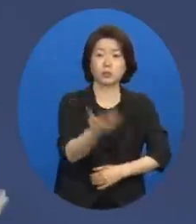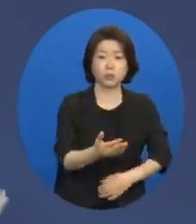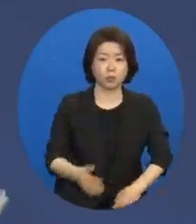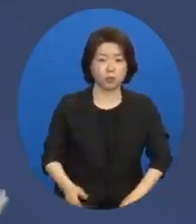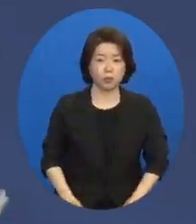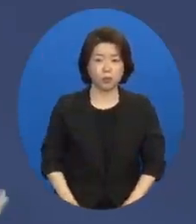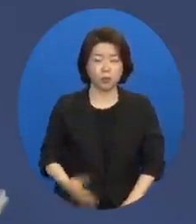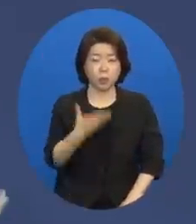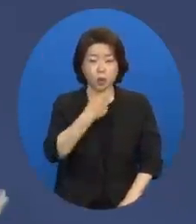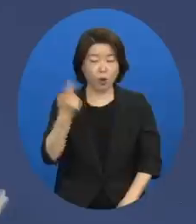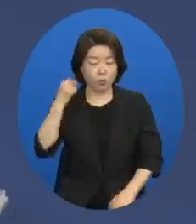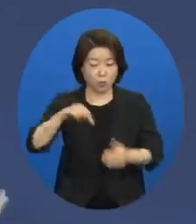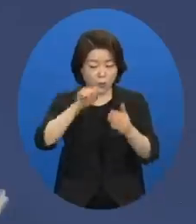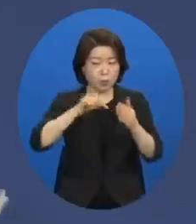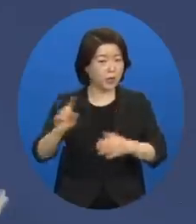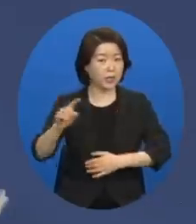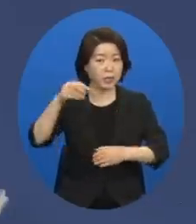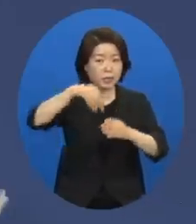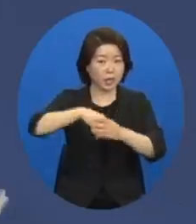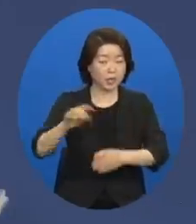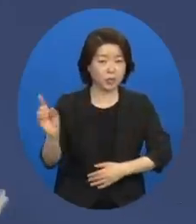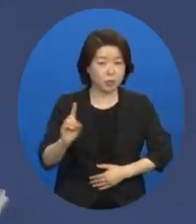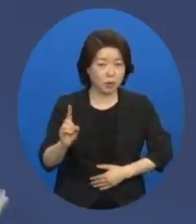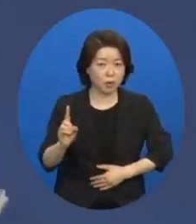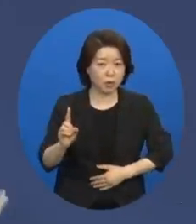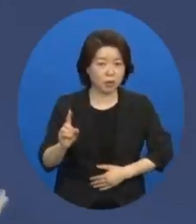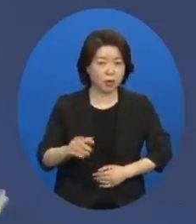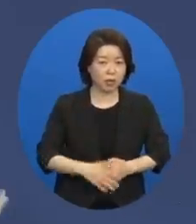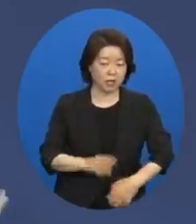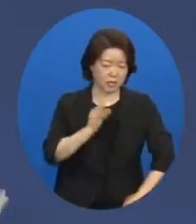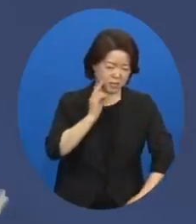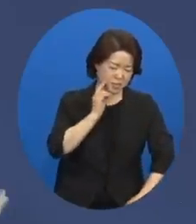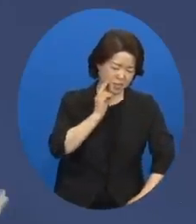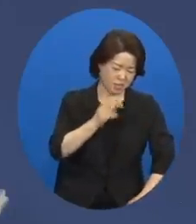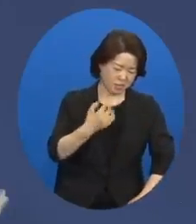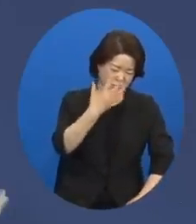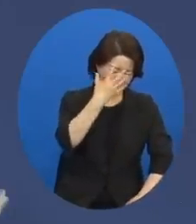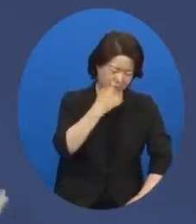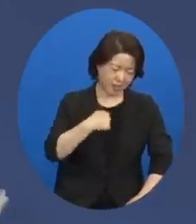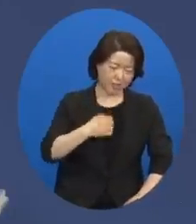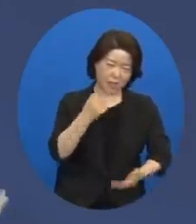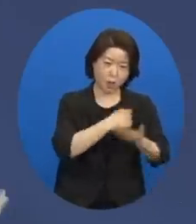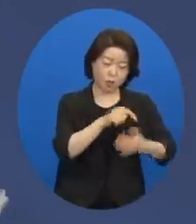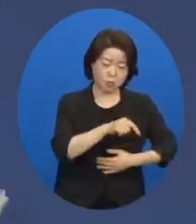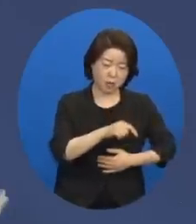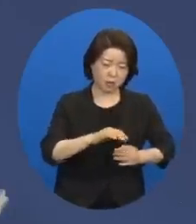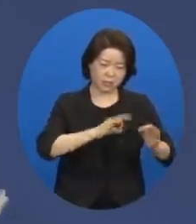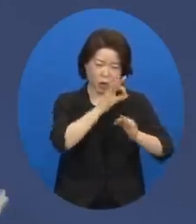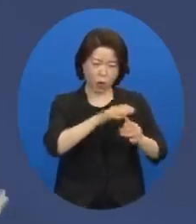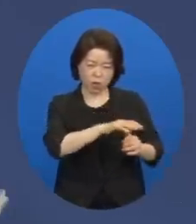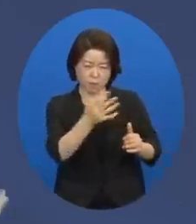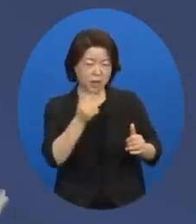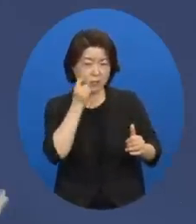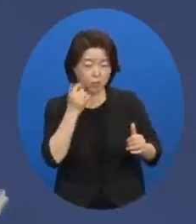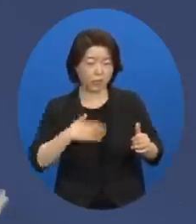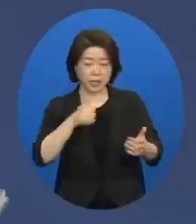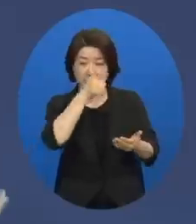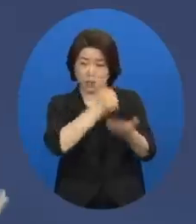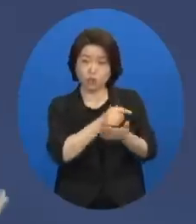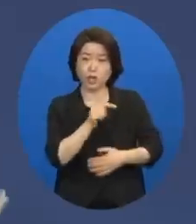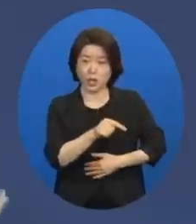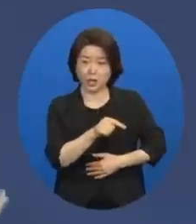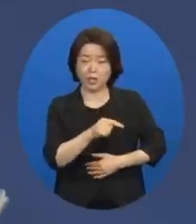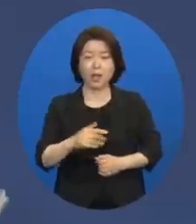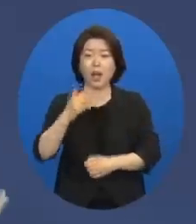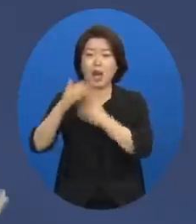복음 안에 뭐가 담겨진지 아세요? 그 끔찍한 내 운명에서 영원히 벗어날 수 없는 이 죄를